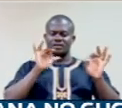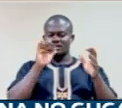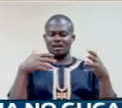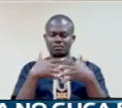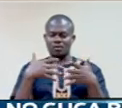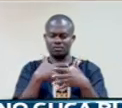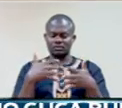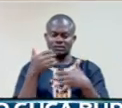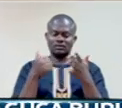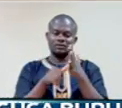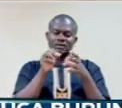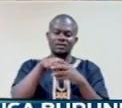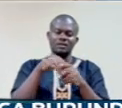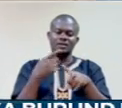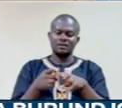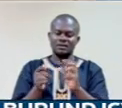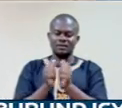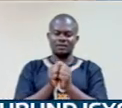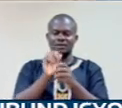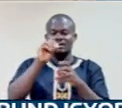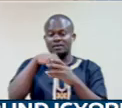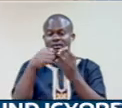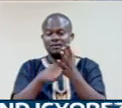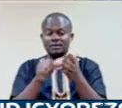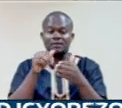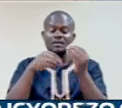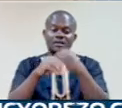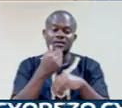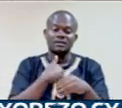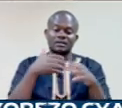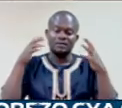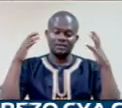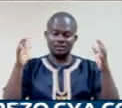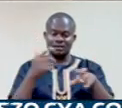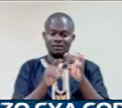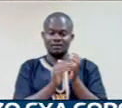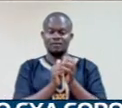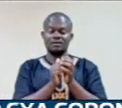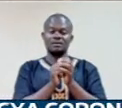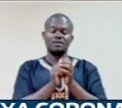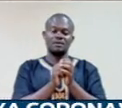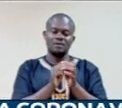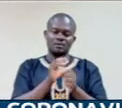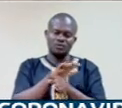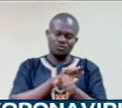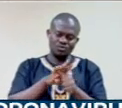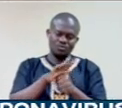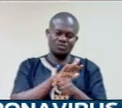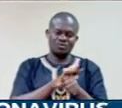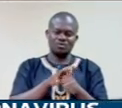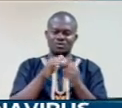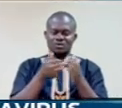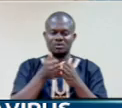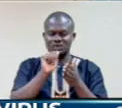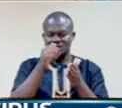bwoba. Ibibazo birimo biratandukanye, hari ibibazo isoko riba ari rigari ariko bipanze ku buryo bucucitse. Nibyo